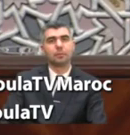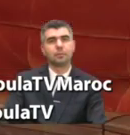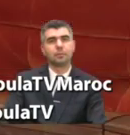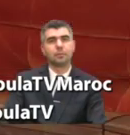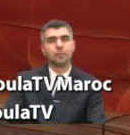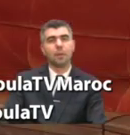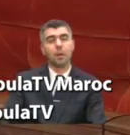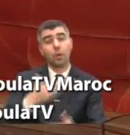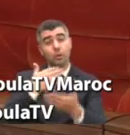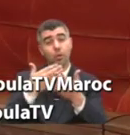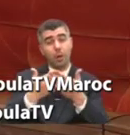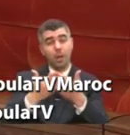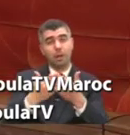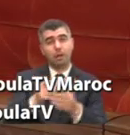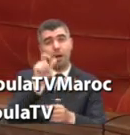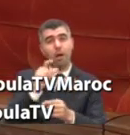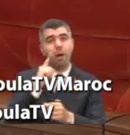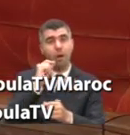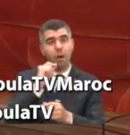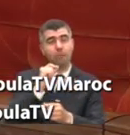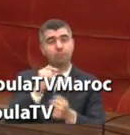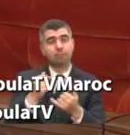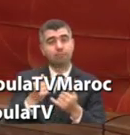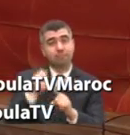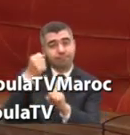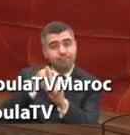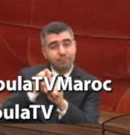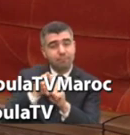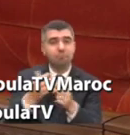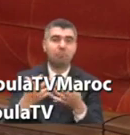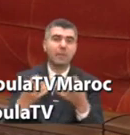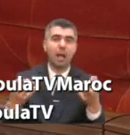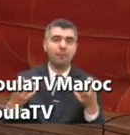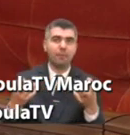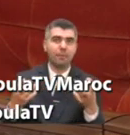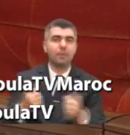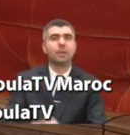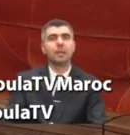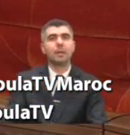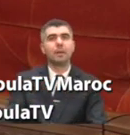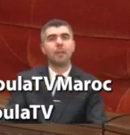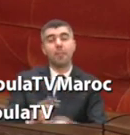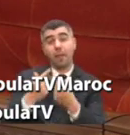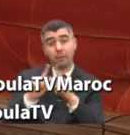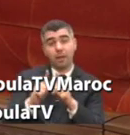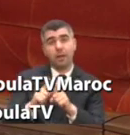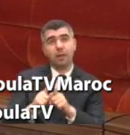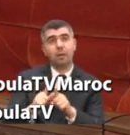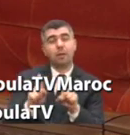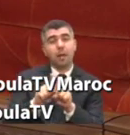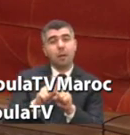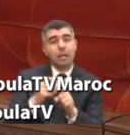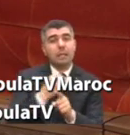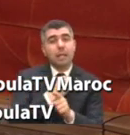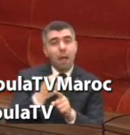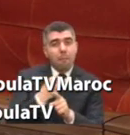شكرا سيد النائب. المجهودات كثيره اليوم اجل تدارك الخصائص في المجال ديال الخدمه